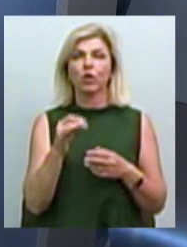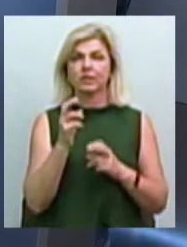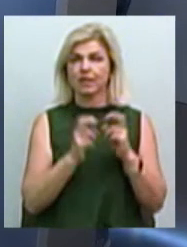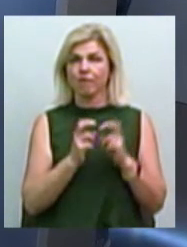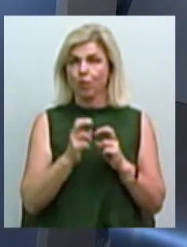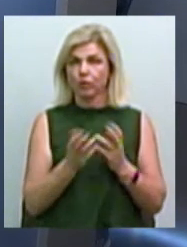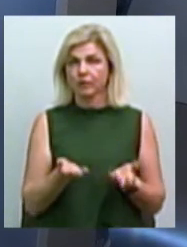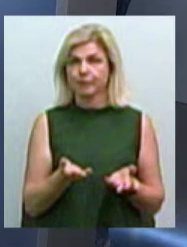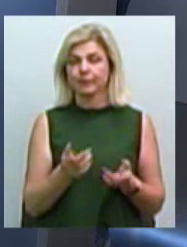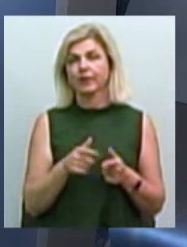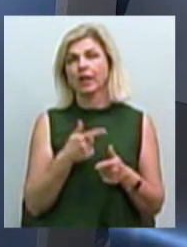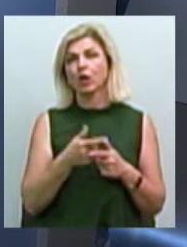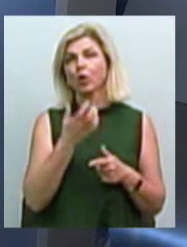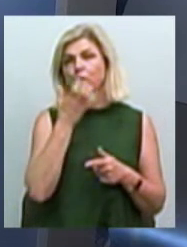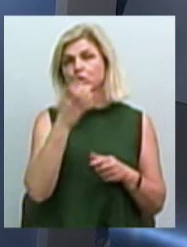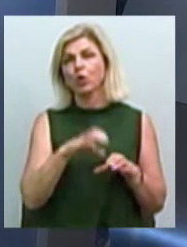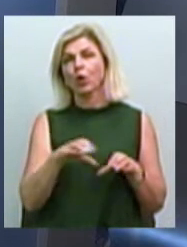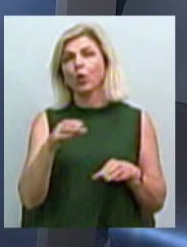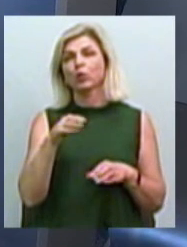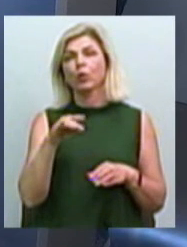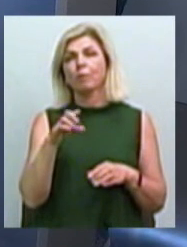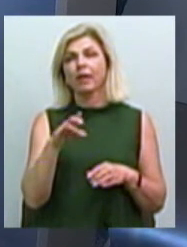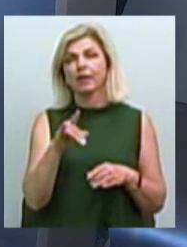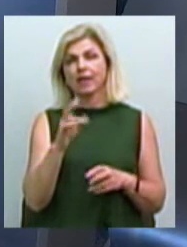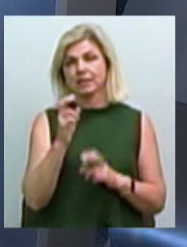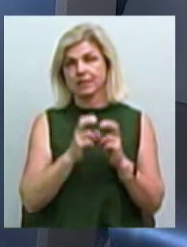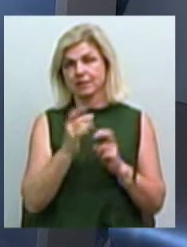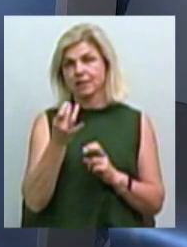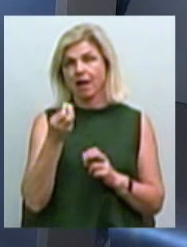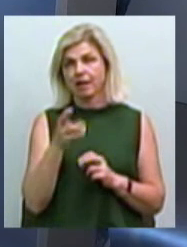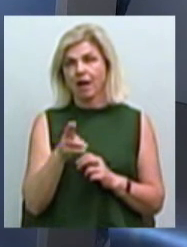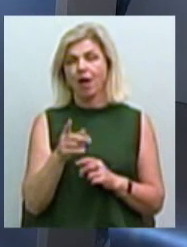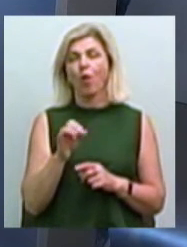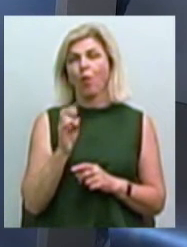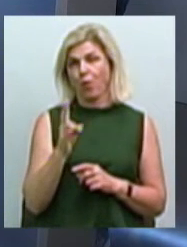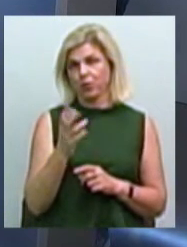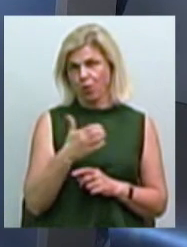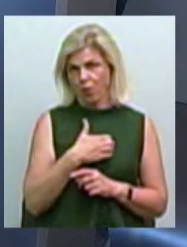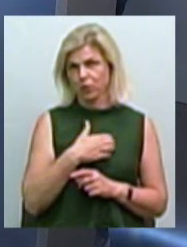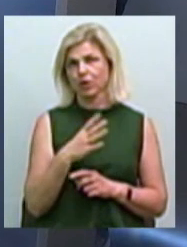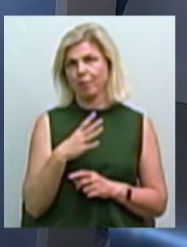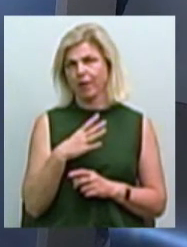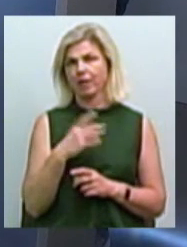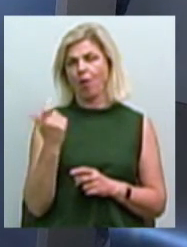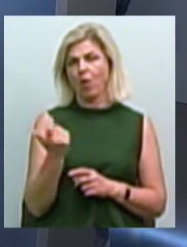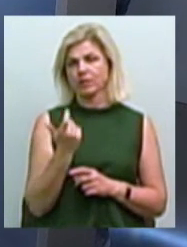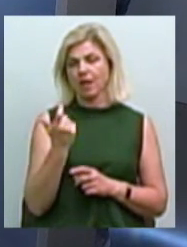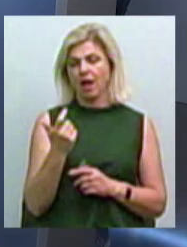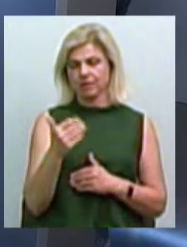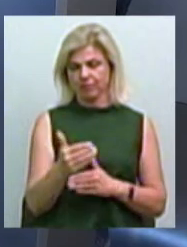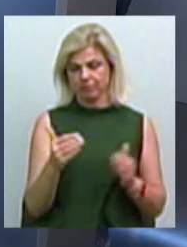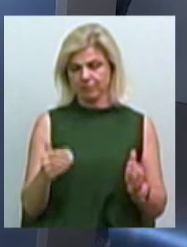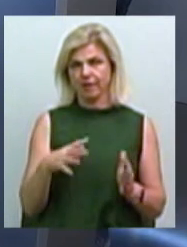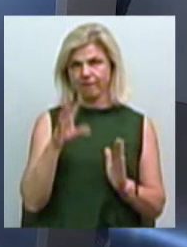там, южно-турбинный завод «Заря», он, безусловно, хочет быть владельцем всего пакета. Ну, как